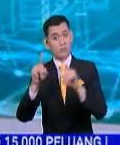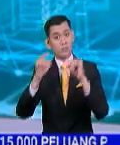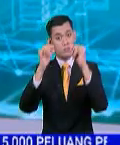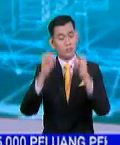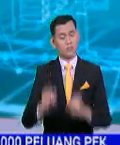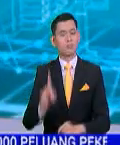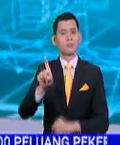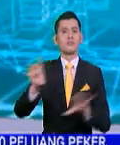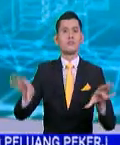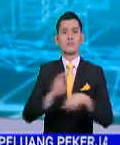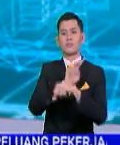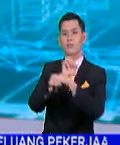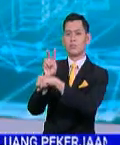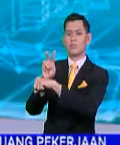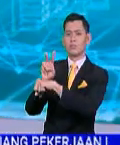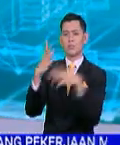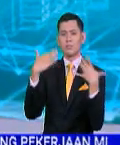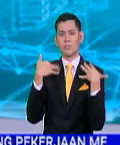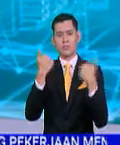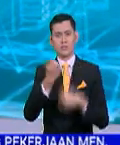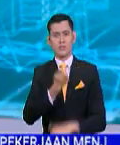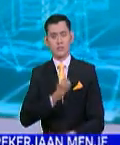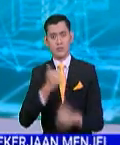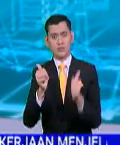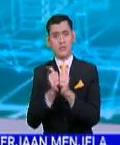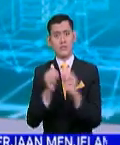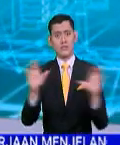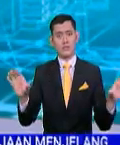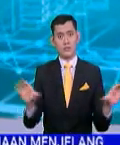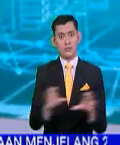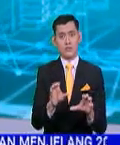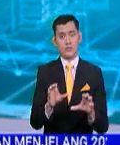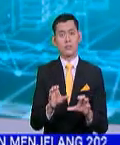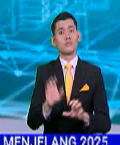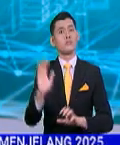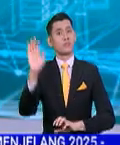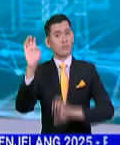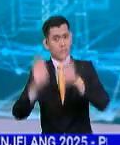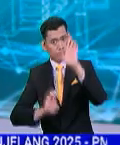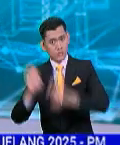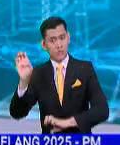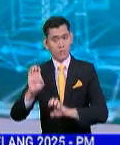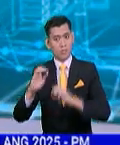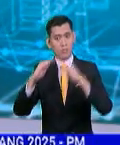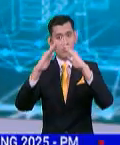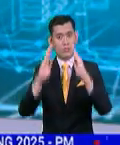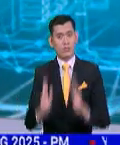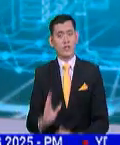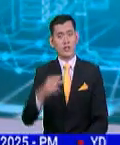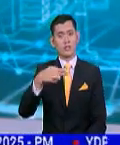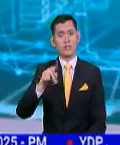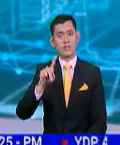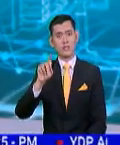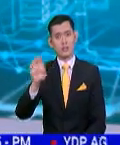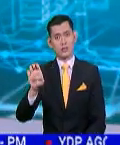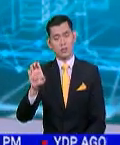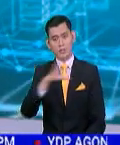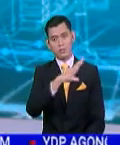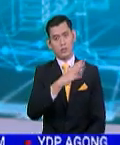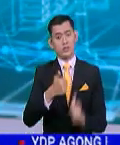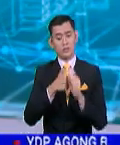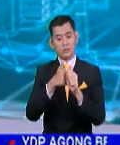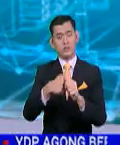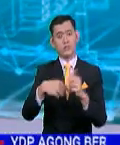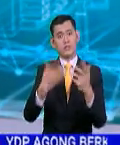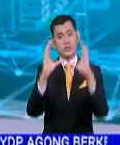melakukan pemantauan kesihatan kendiri dengan melengkapkan peralatan penilaian di rumah HAT menerusi aplikasi